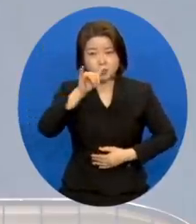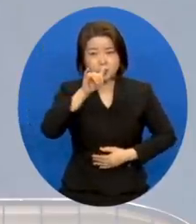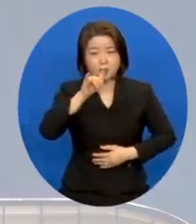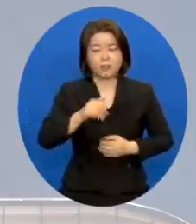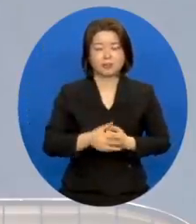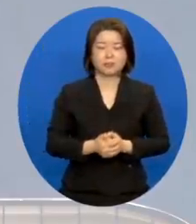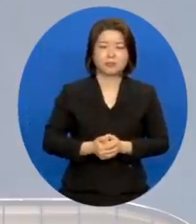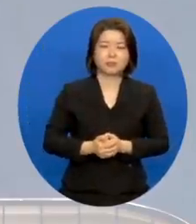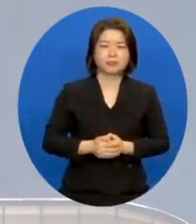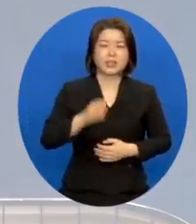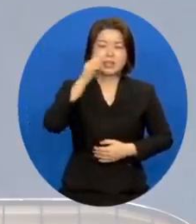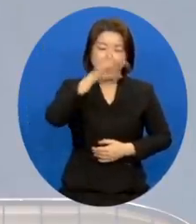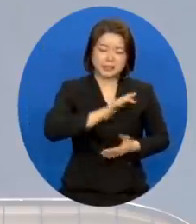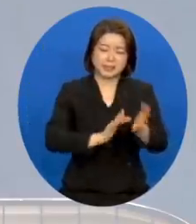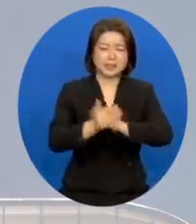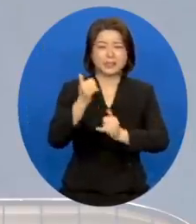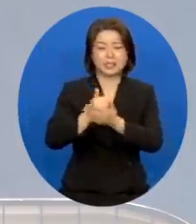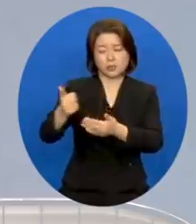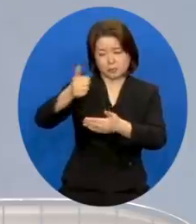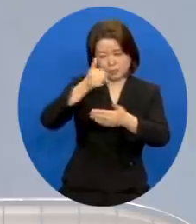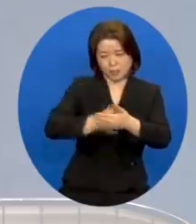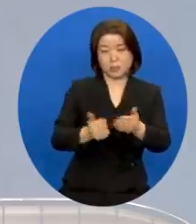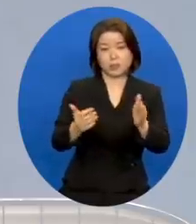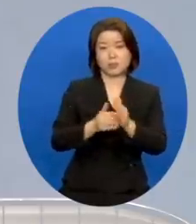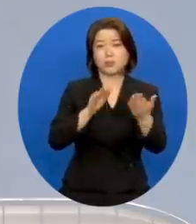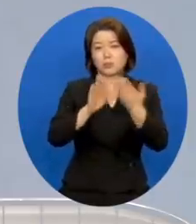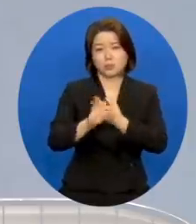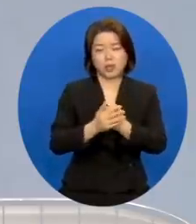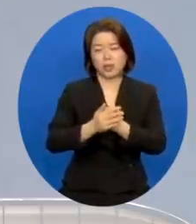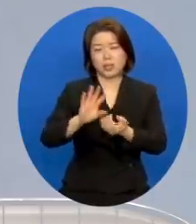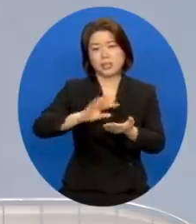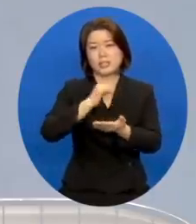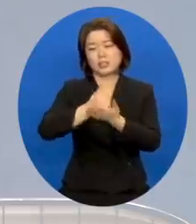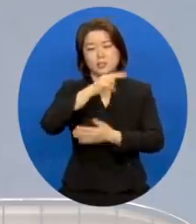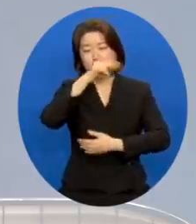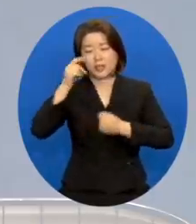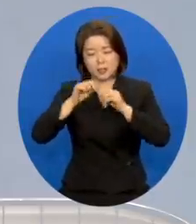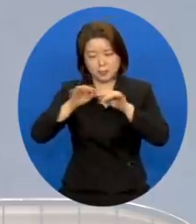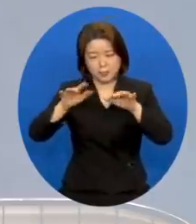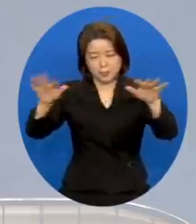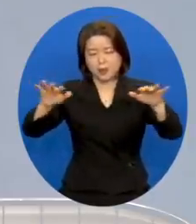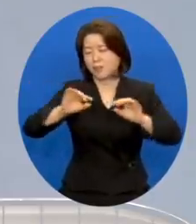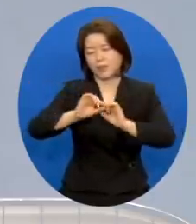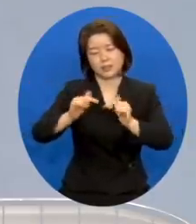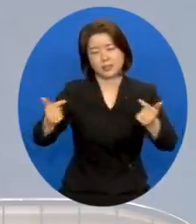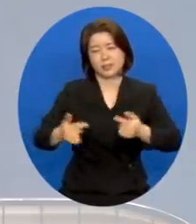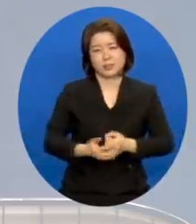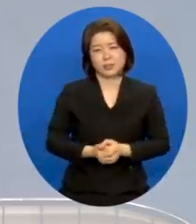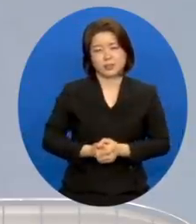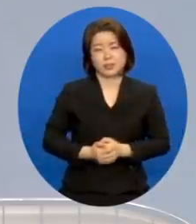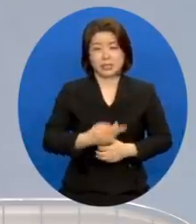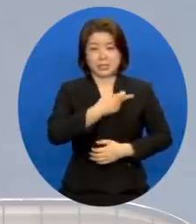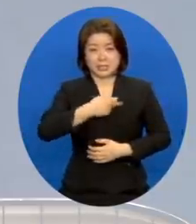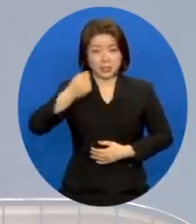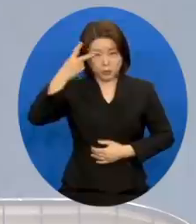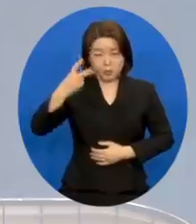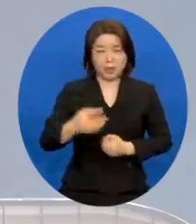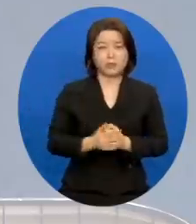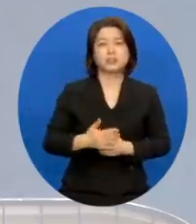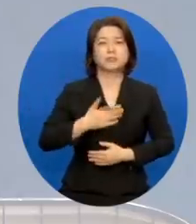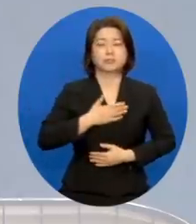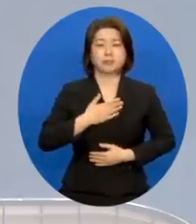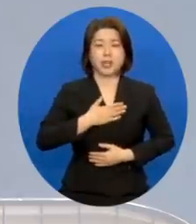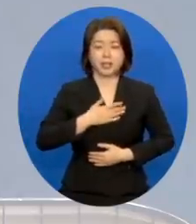그냥 예수님만 0 접했다고 그리스도의 향기가 나오는 거 아니에요 사도 바울은 내가